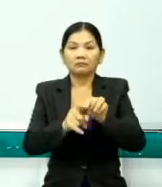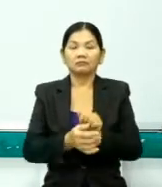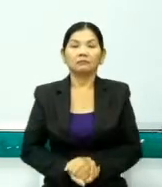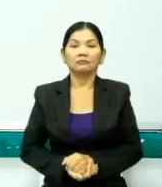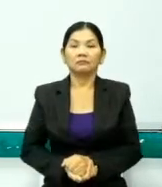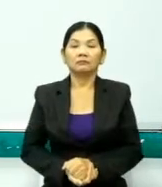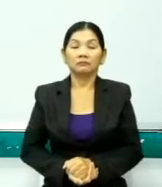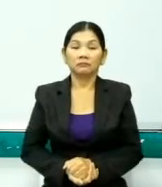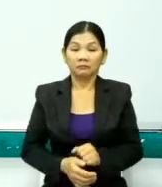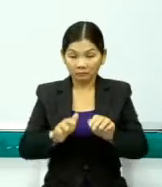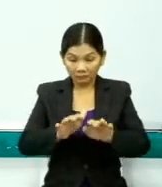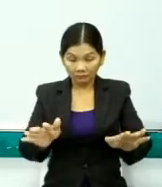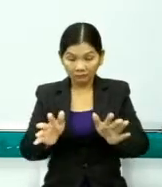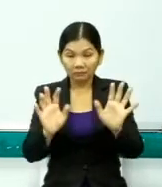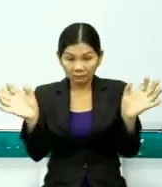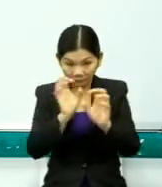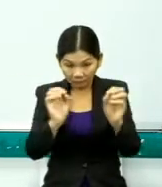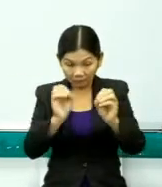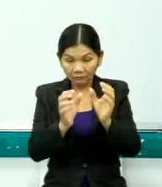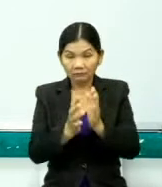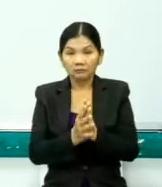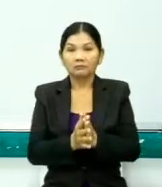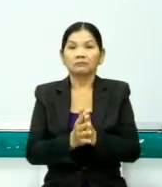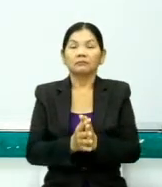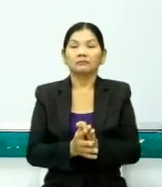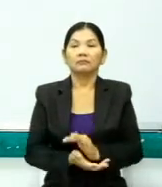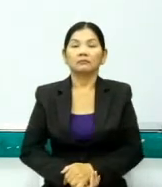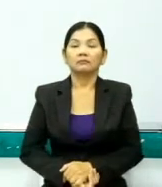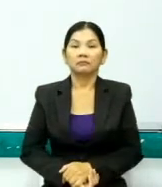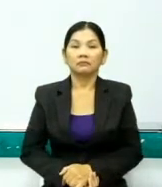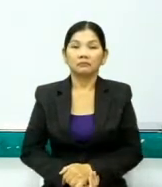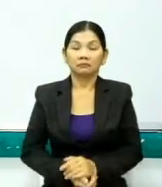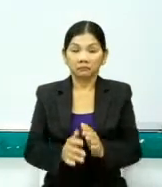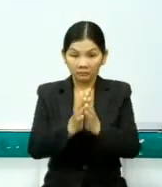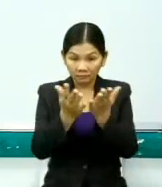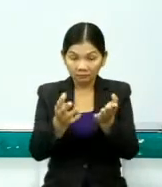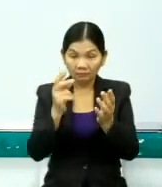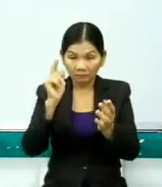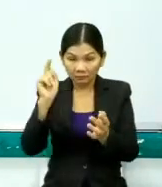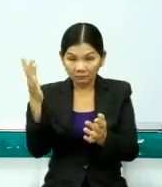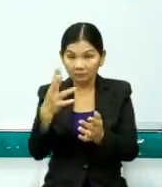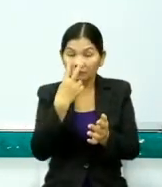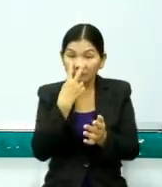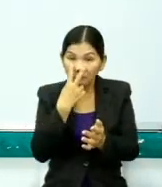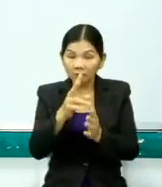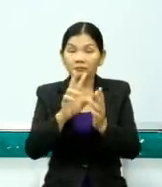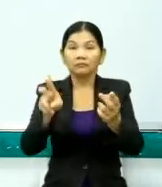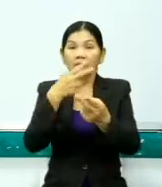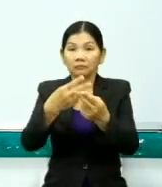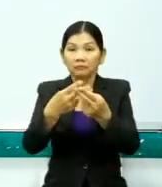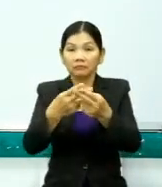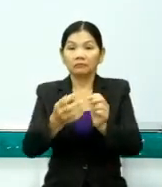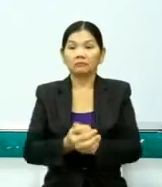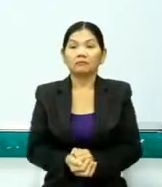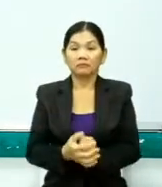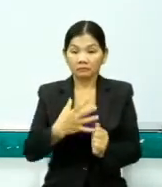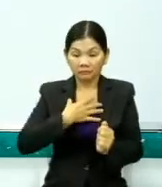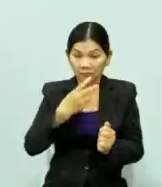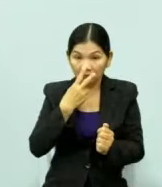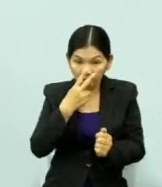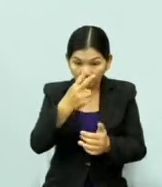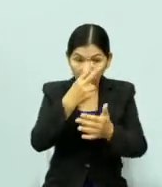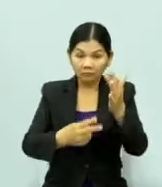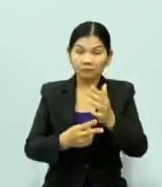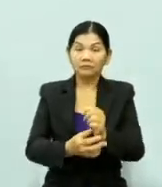khiến, chùm này ai con đây mình sẽ phở chùm nuôi tế. Còn con mê rút nè lực đá khiến, hỏi cháu lại nè cổ, ta con khăn rút ở vấy